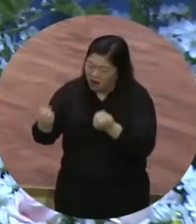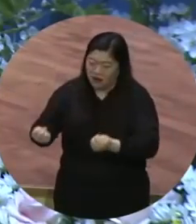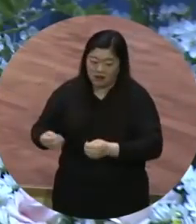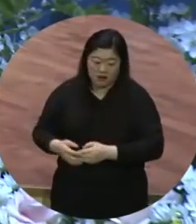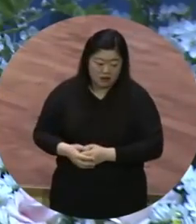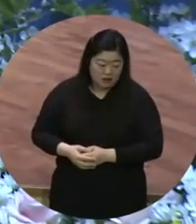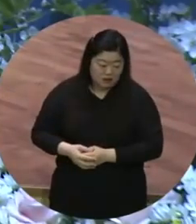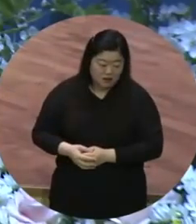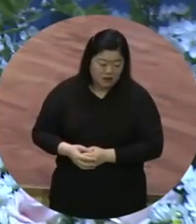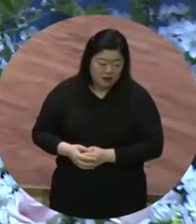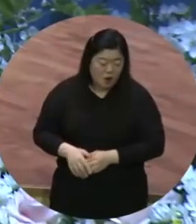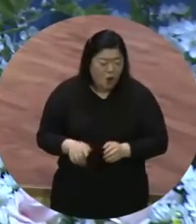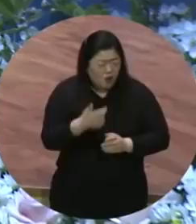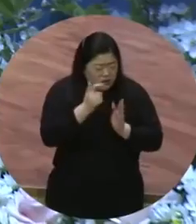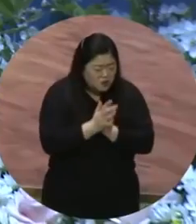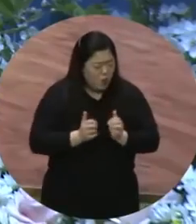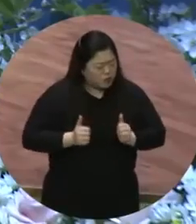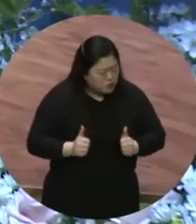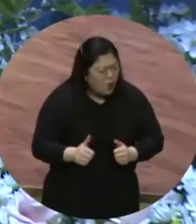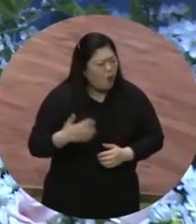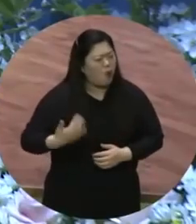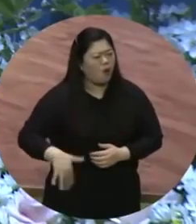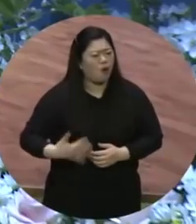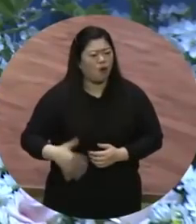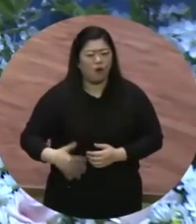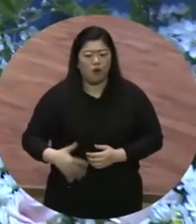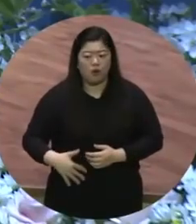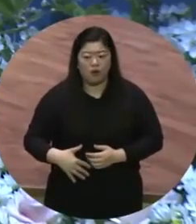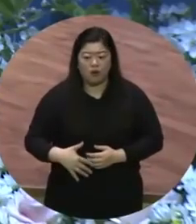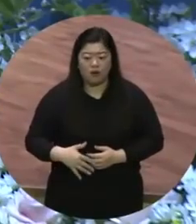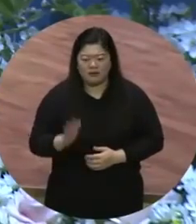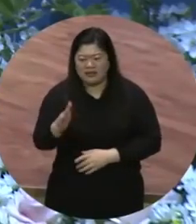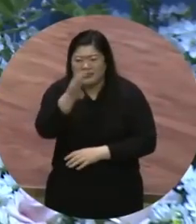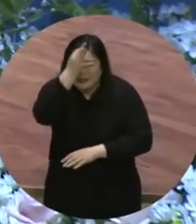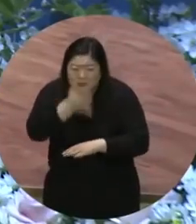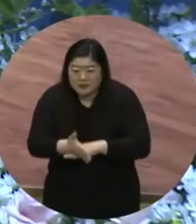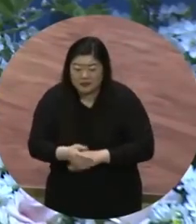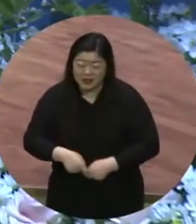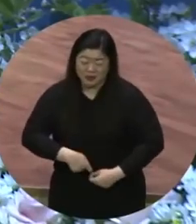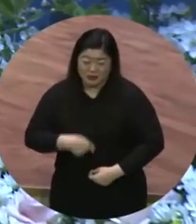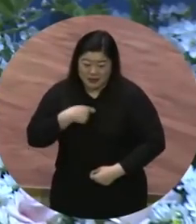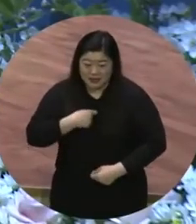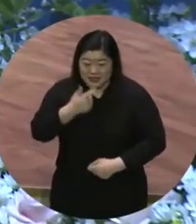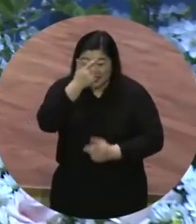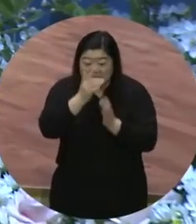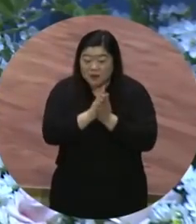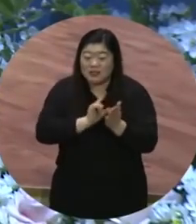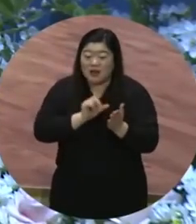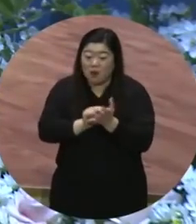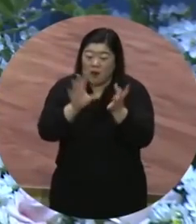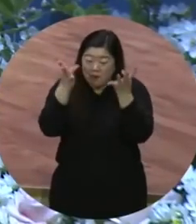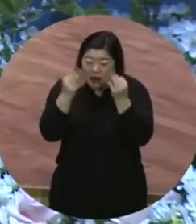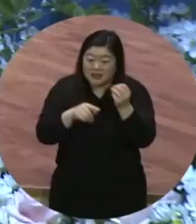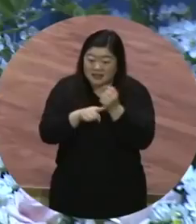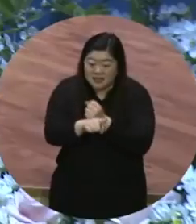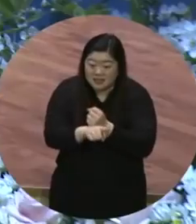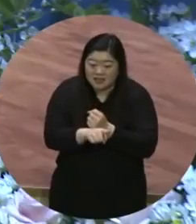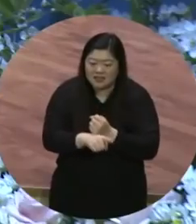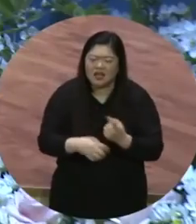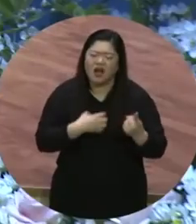믿음 되게 좋은 것 같은데 사실은 걱정이 그래 많은 거예요. 염려가 뭔지 아세요? 제가 어제 우리